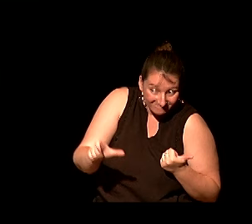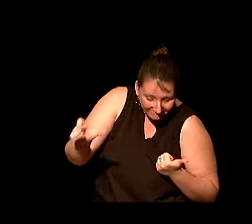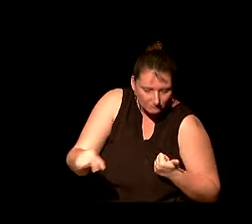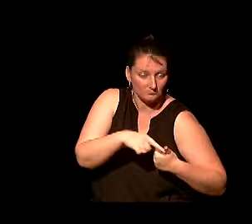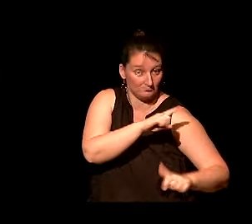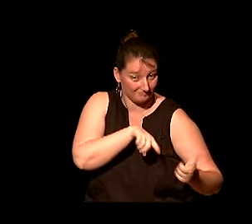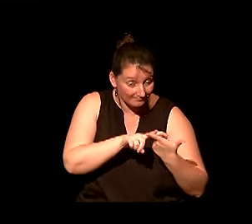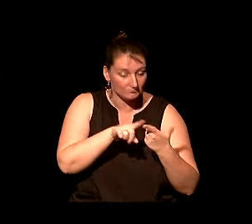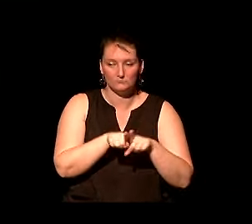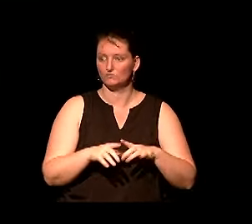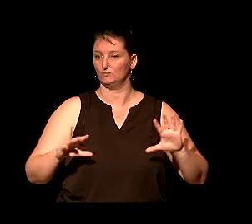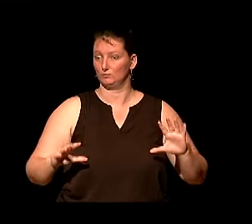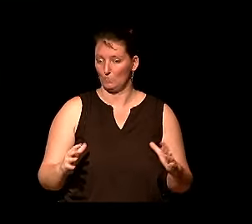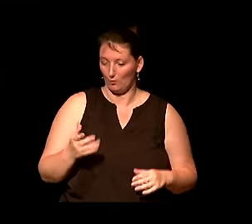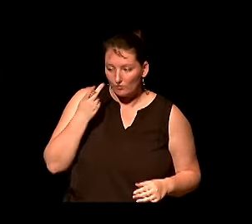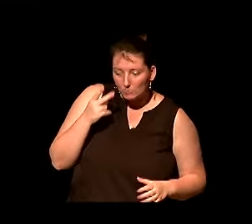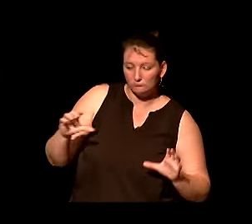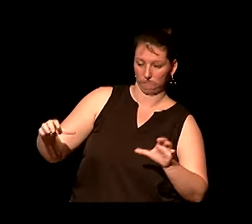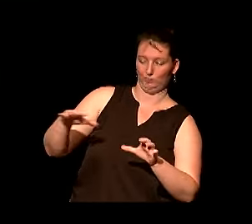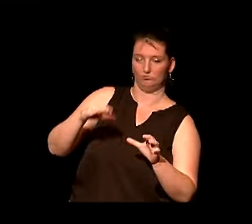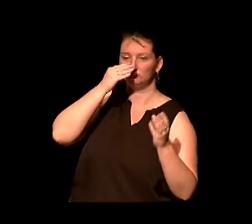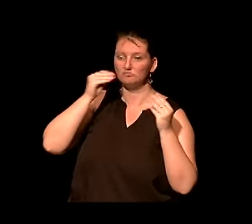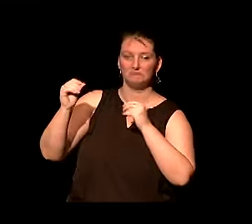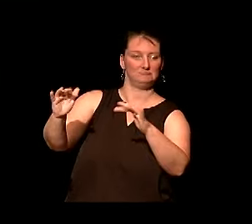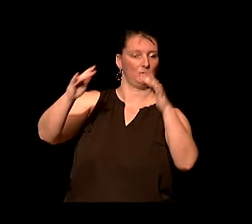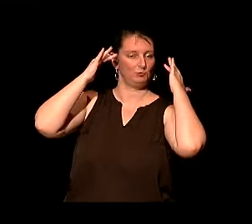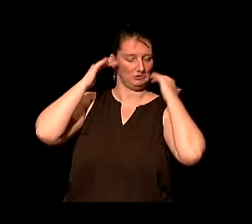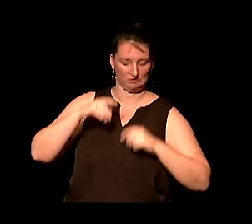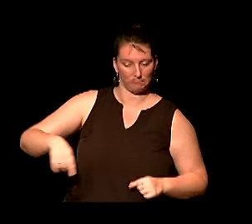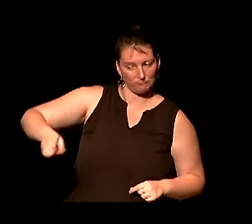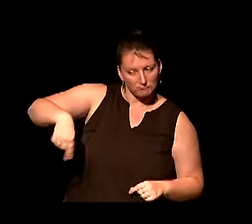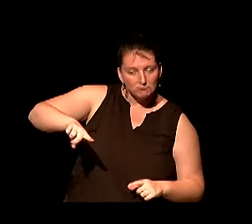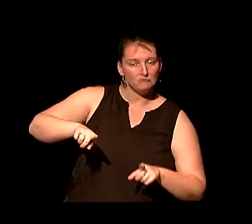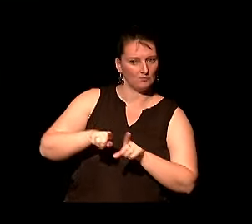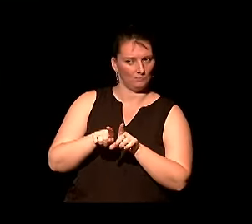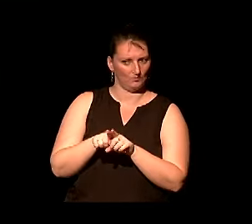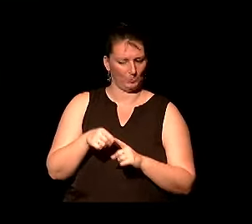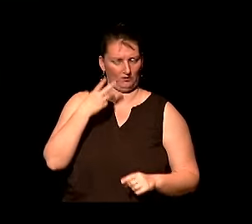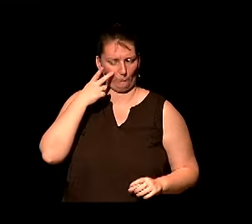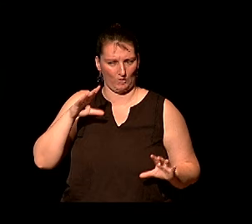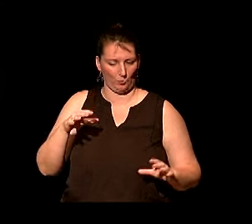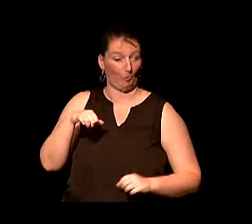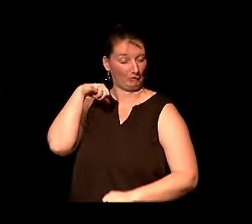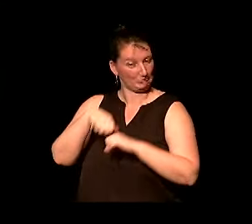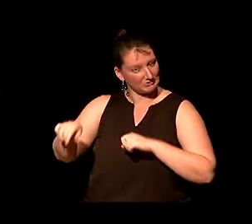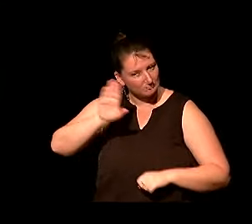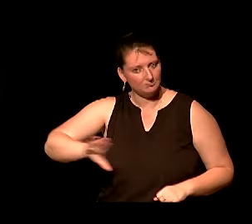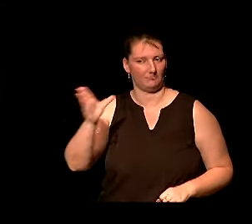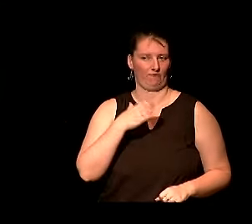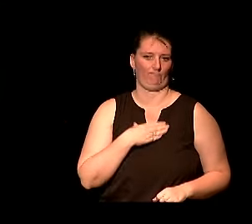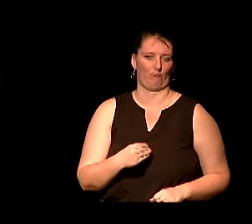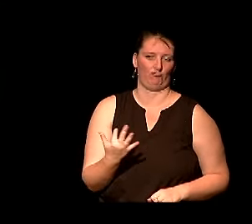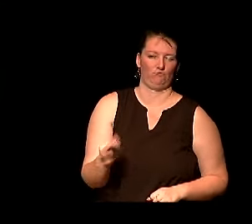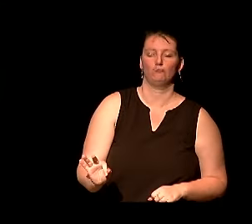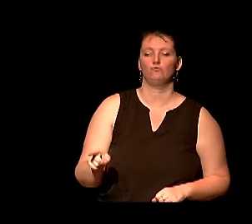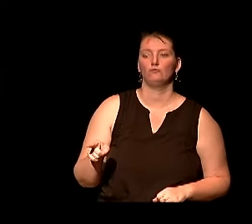la compréhension de ce mouvement de l'impressionnisme, c'est aussi l'appel à une école française. Je vais y revenir,